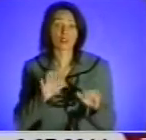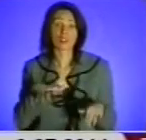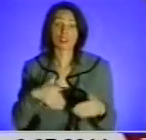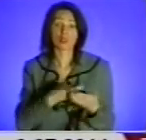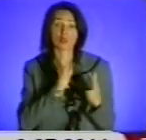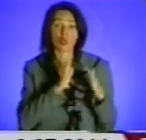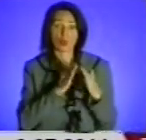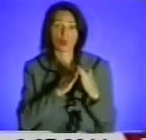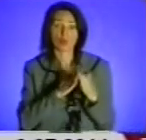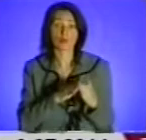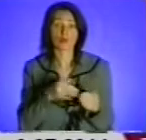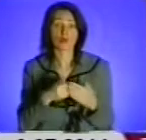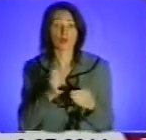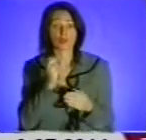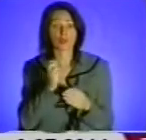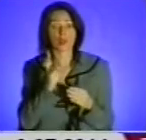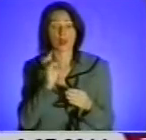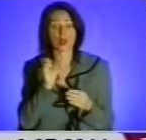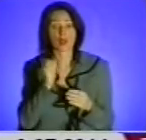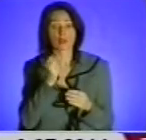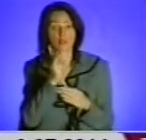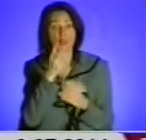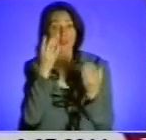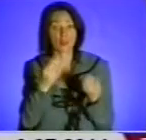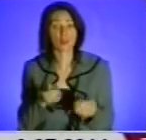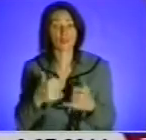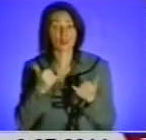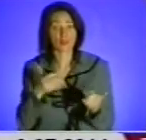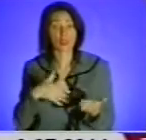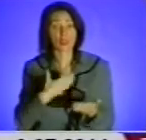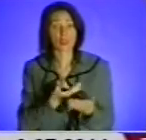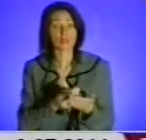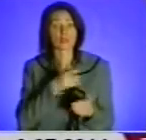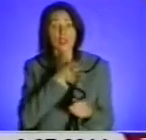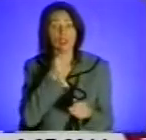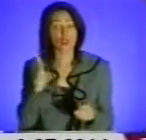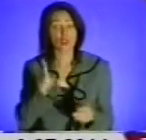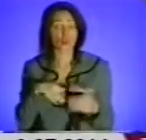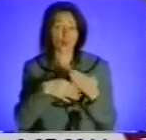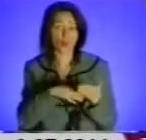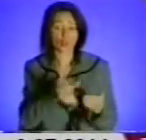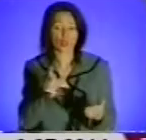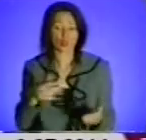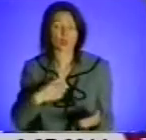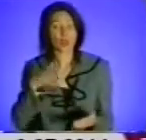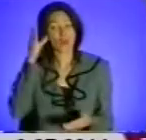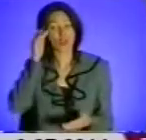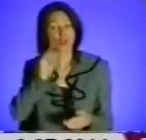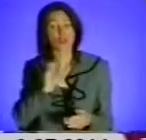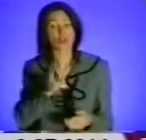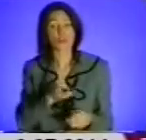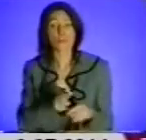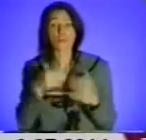доми і ось на 12 днів присвятили цей час, щоб допомогти людям. Я вважаю, що чим більше таких людей,